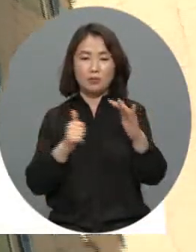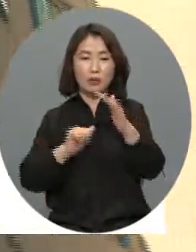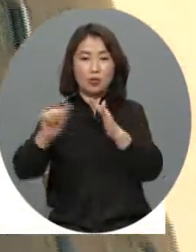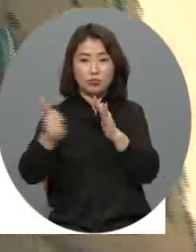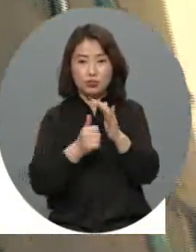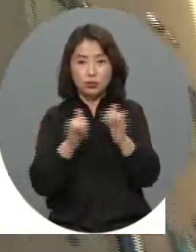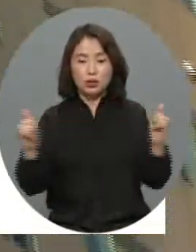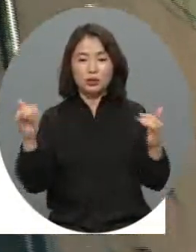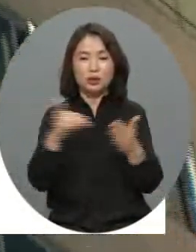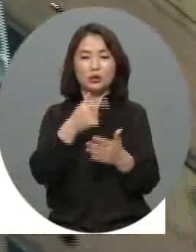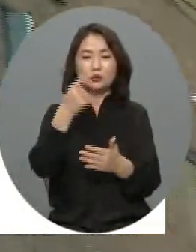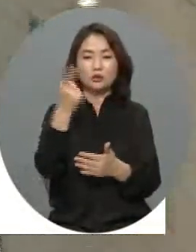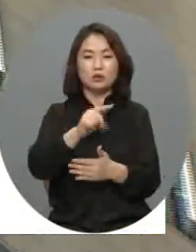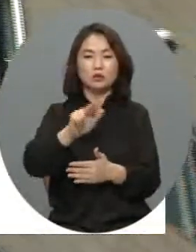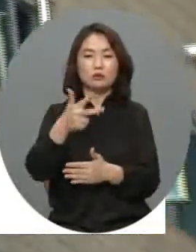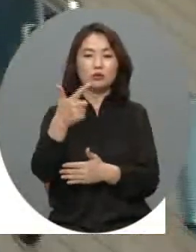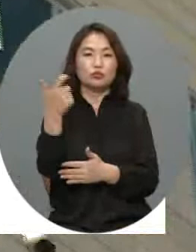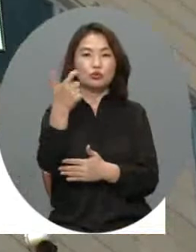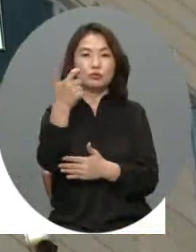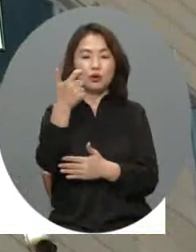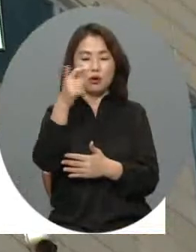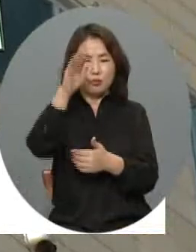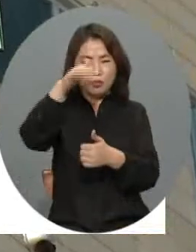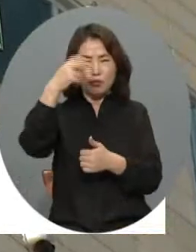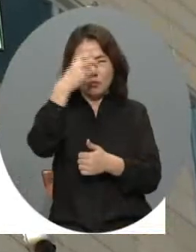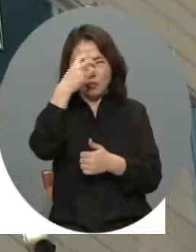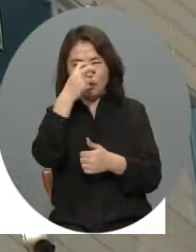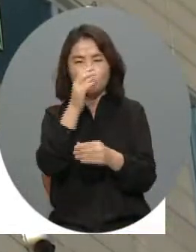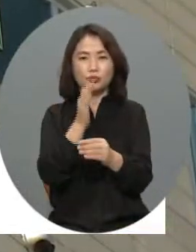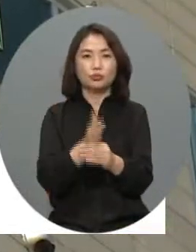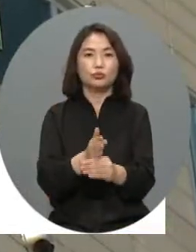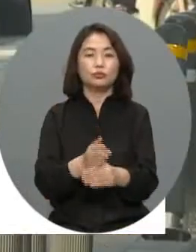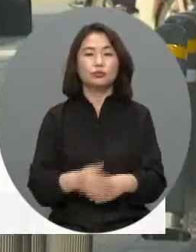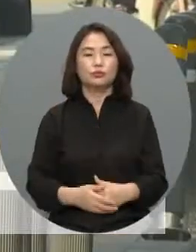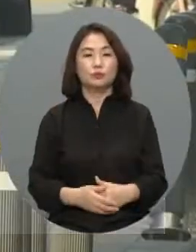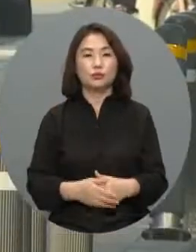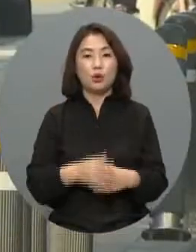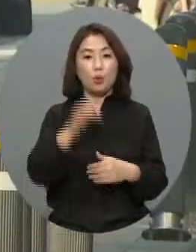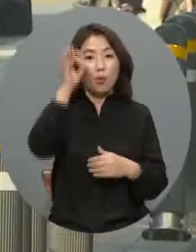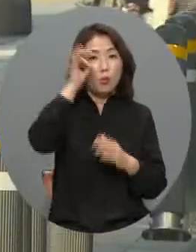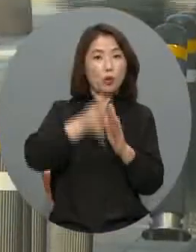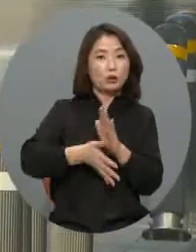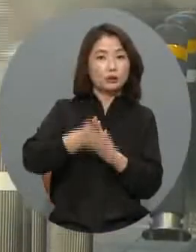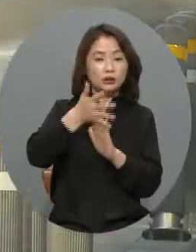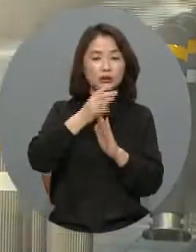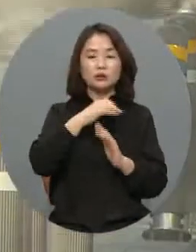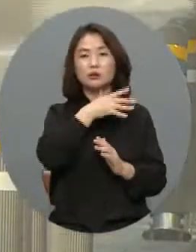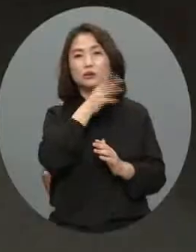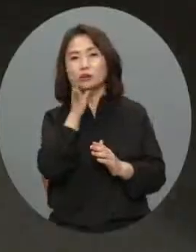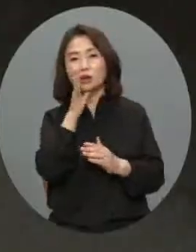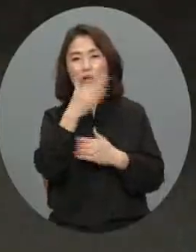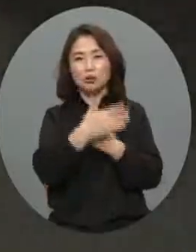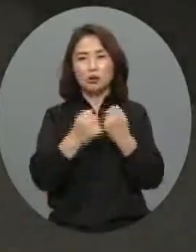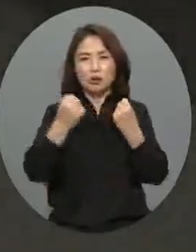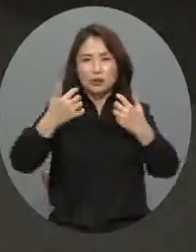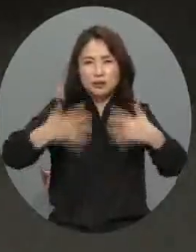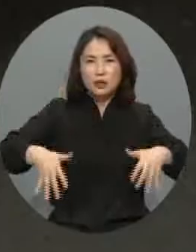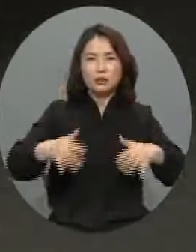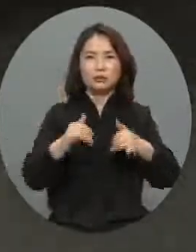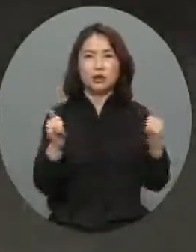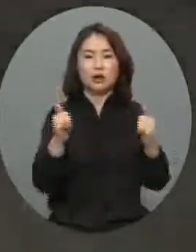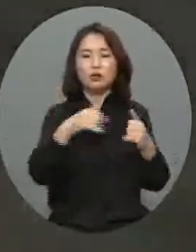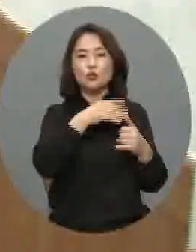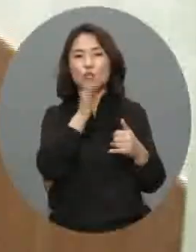등 1,768명에 대한 검사가 진행 중입니다. 포항시는 고령자와 건강 취약자가